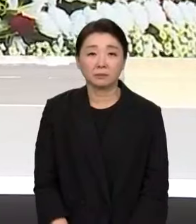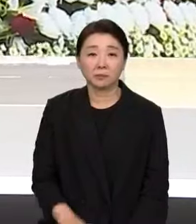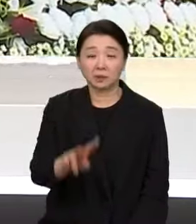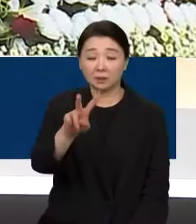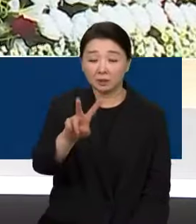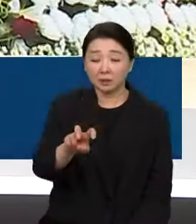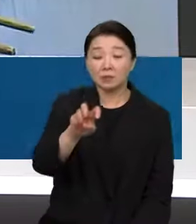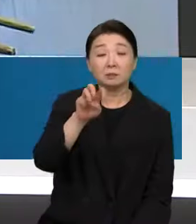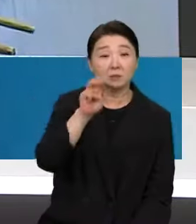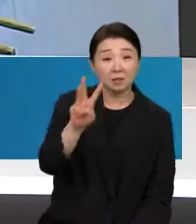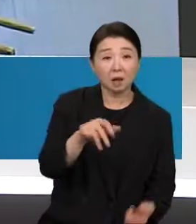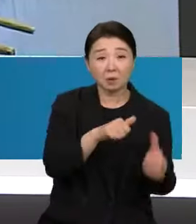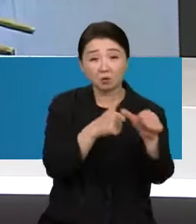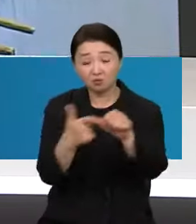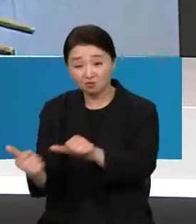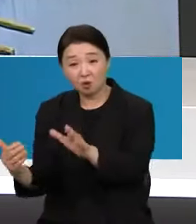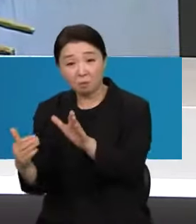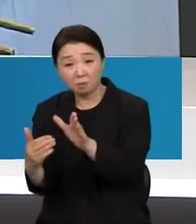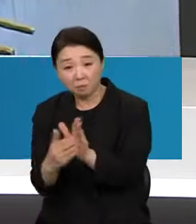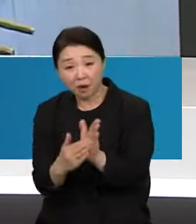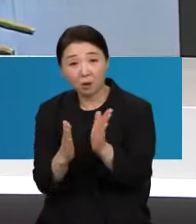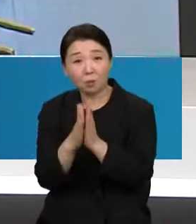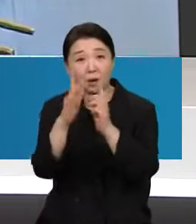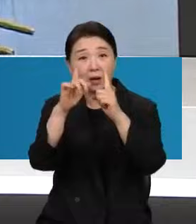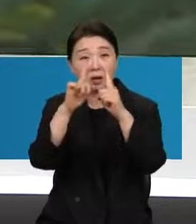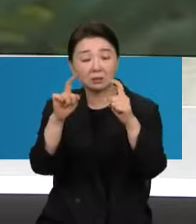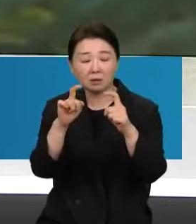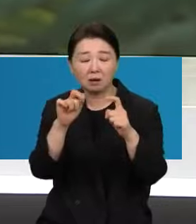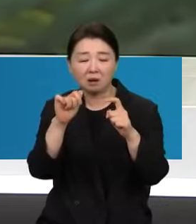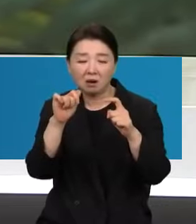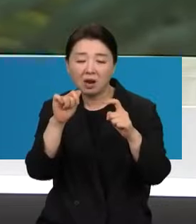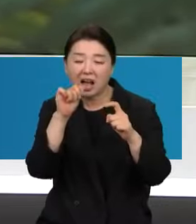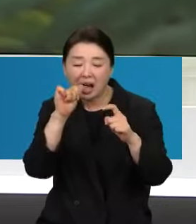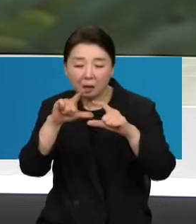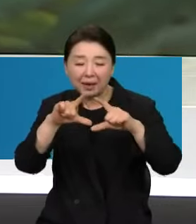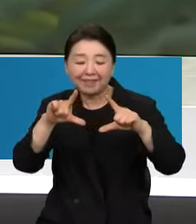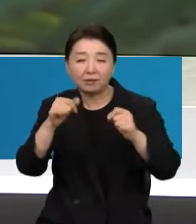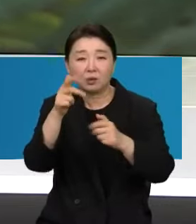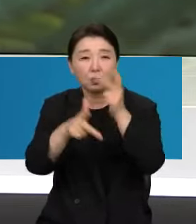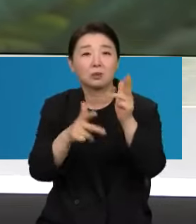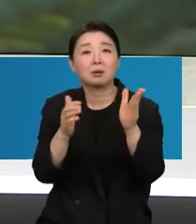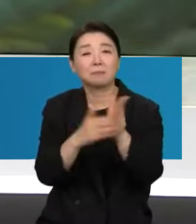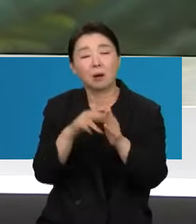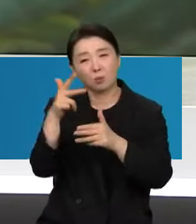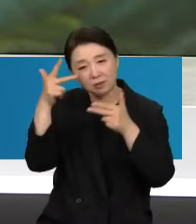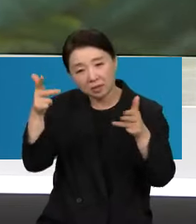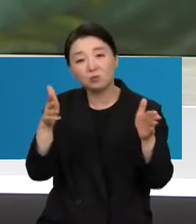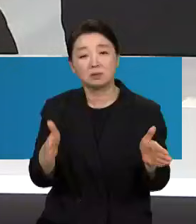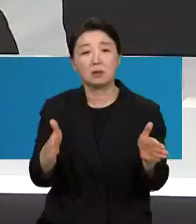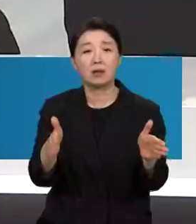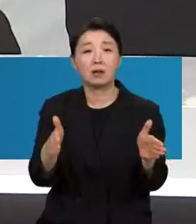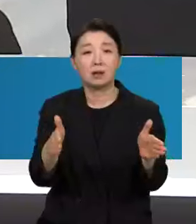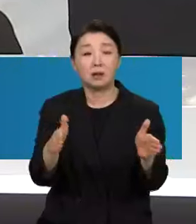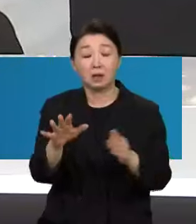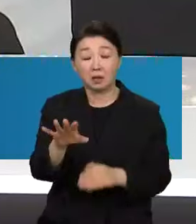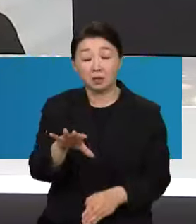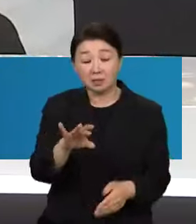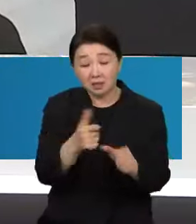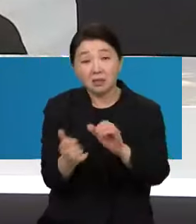23명이 숨진 화성 배터리 공장 화재가 발생한 지 오늘로 일주일째입니다. 희생자들을 기리는 첫 추모제가 열리고